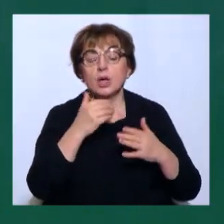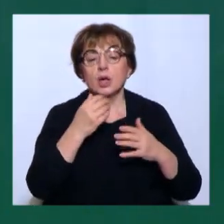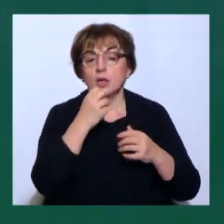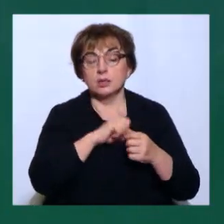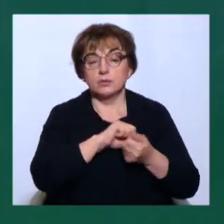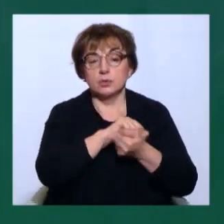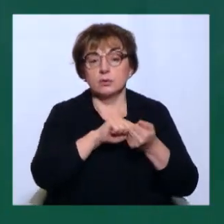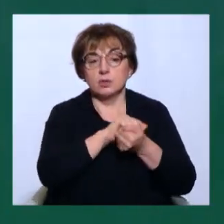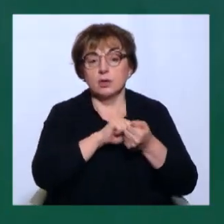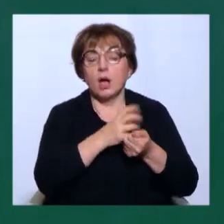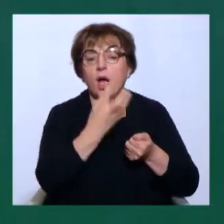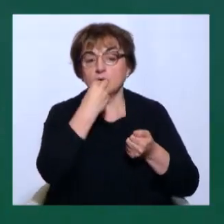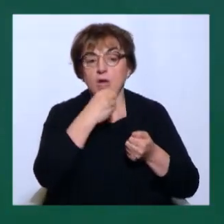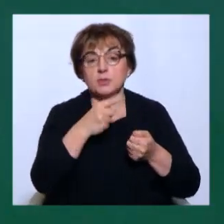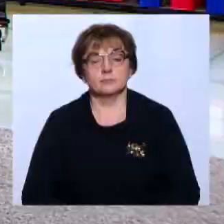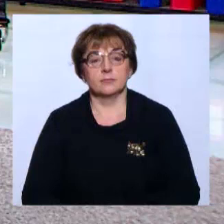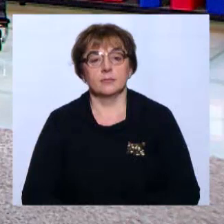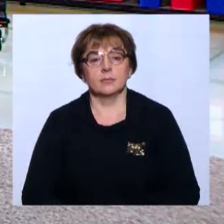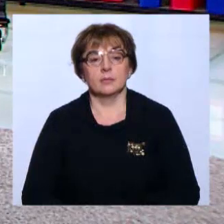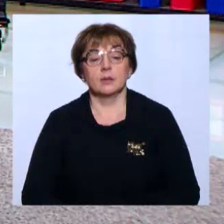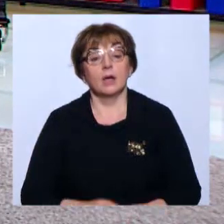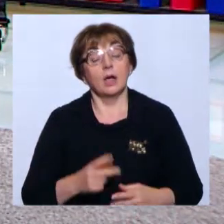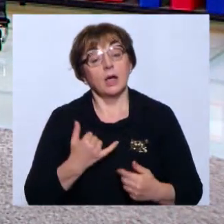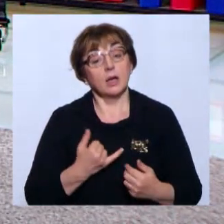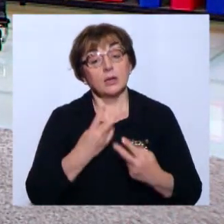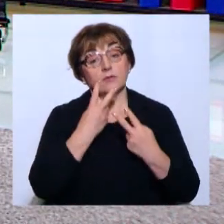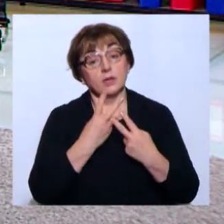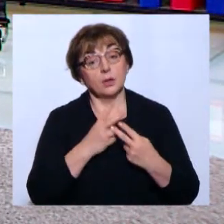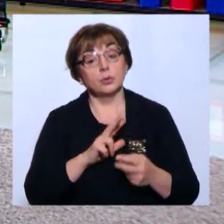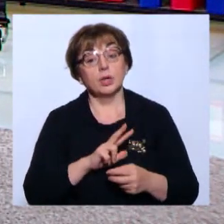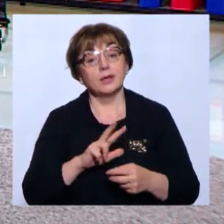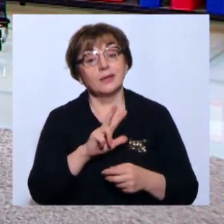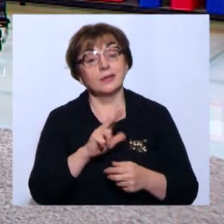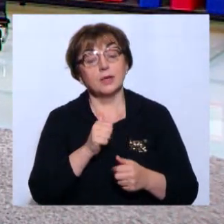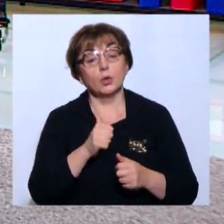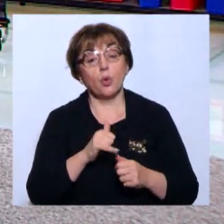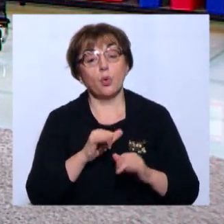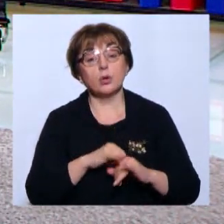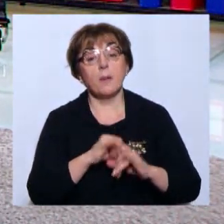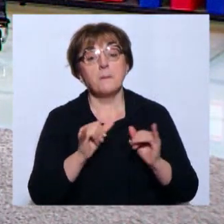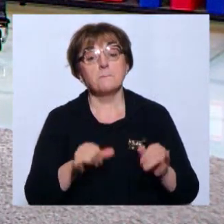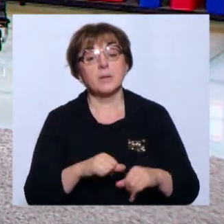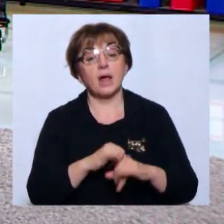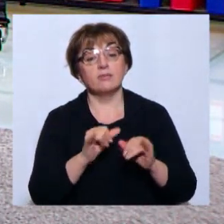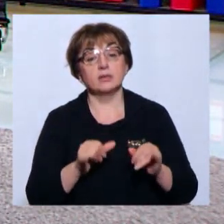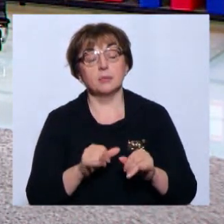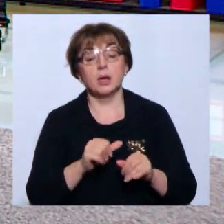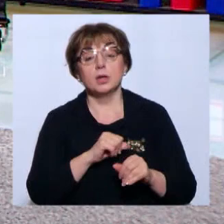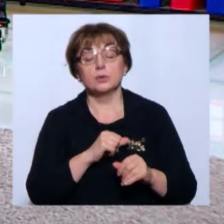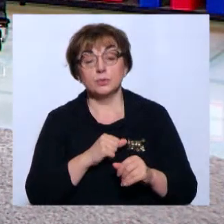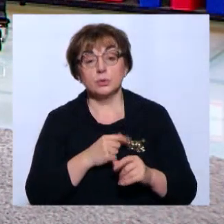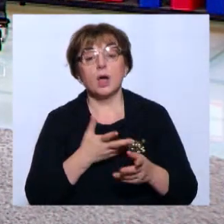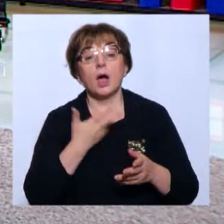მიღება არ შეუძლია. განვიხილოთ, როგორ მრავლდება ჰიდრა. ჰიდრა სქესობრივათაც